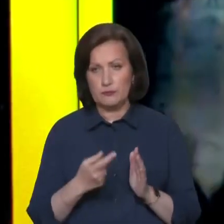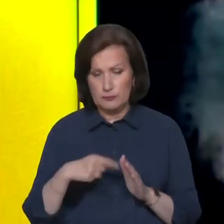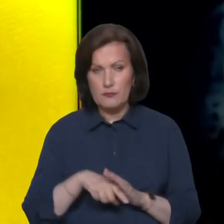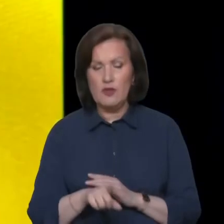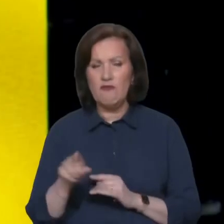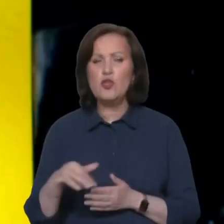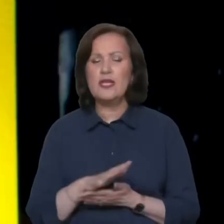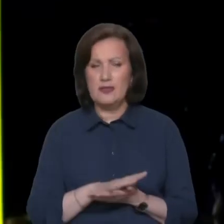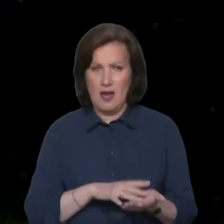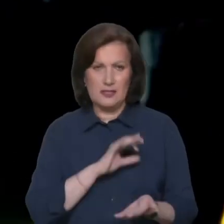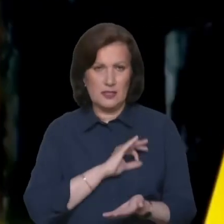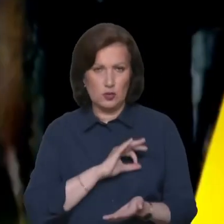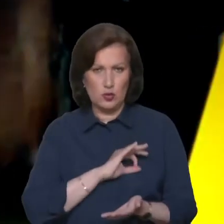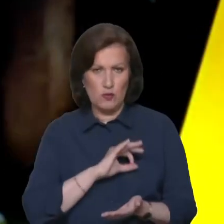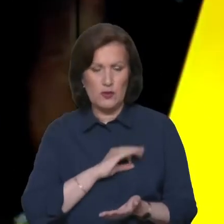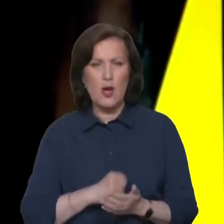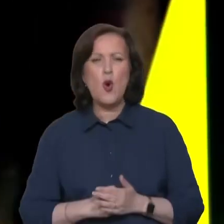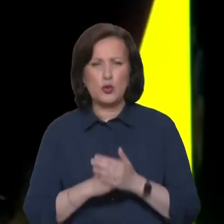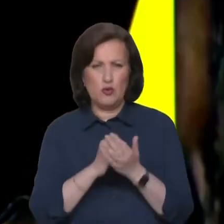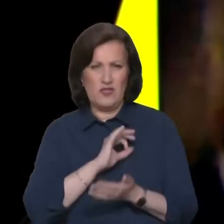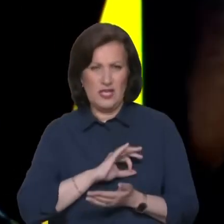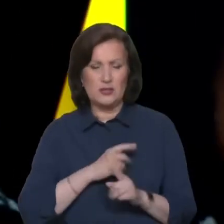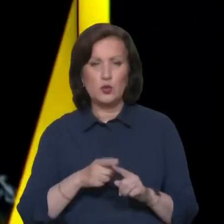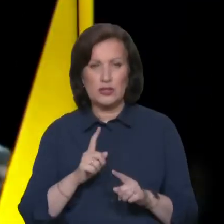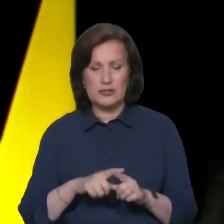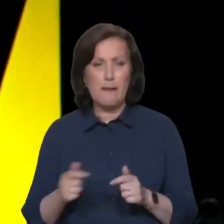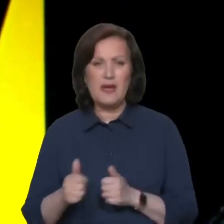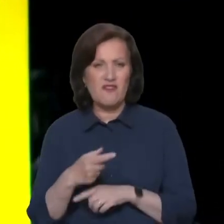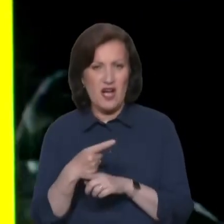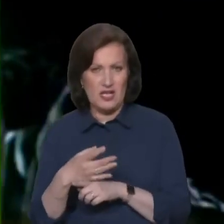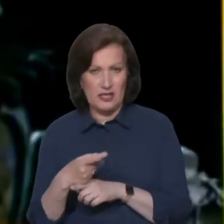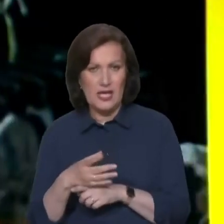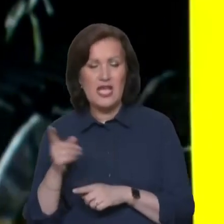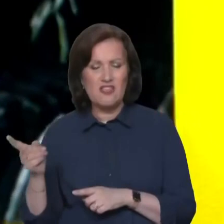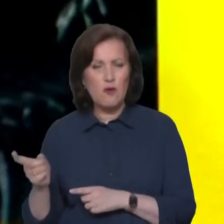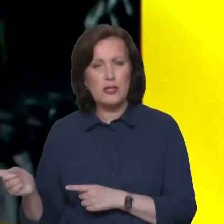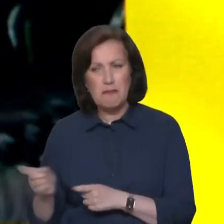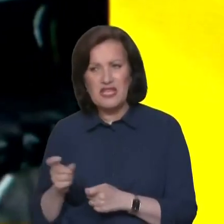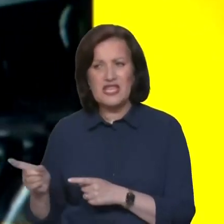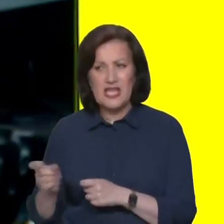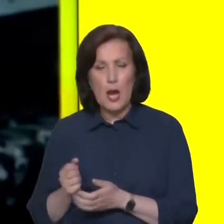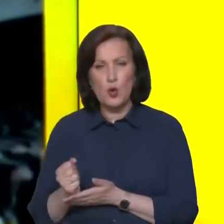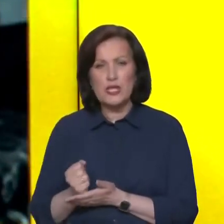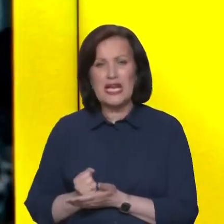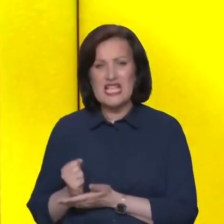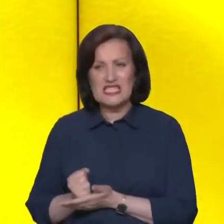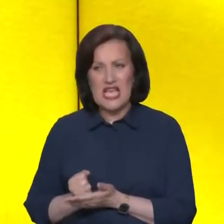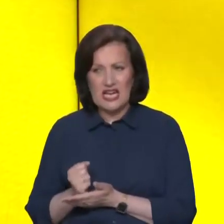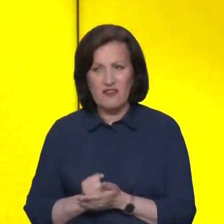вони і далі застосовують ресурси, основний ресурс – це перевага в артилерії, і вони підтягують резерви, тобто які